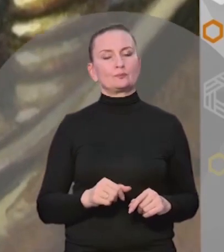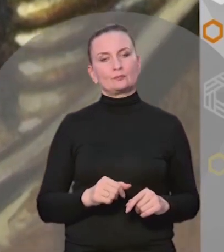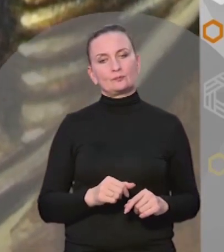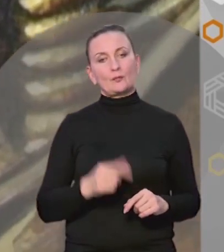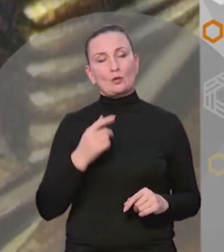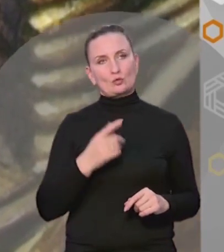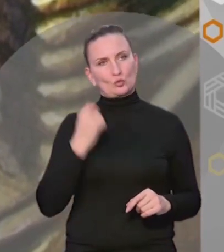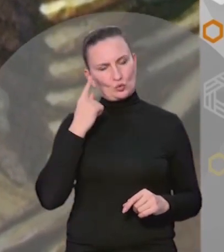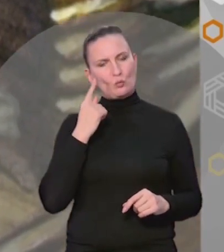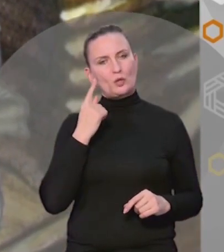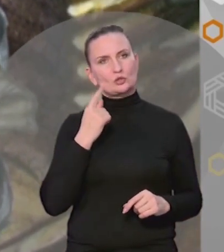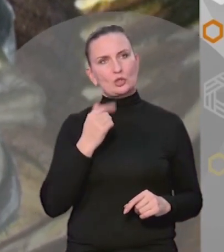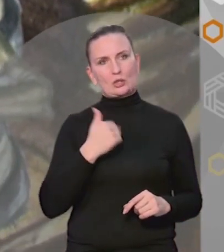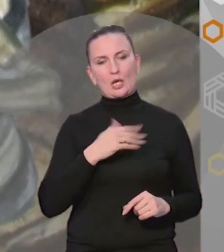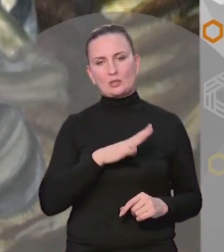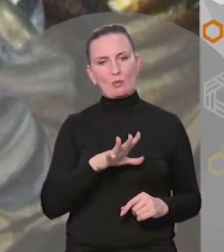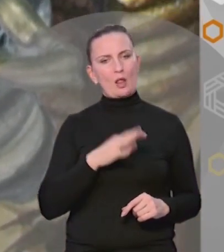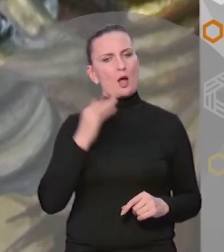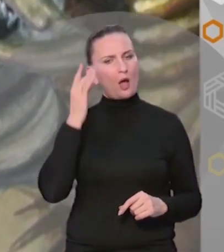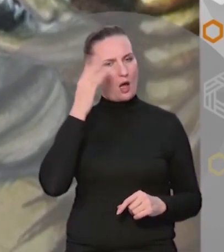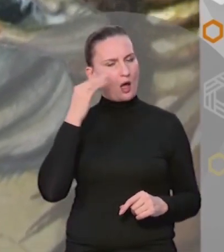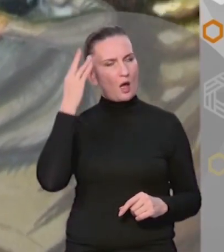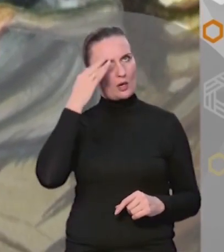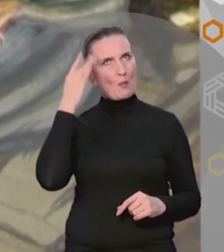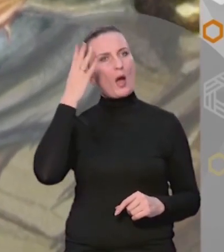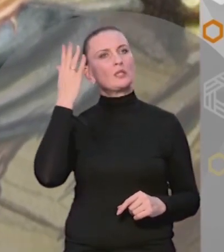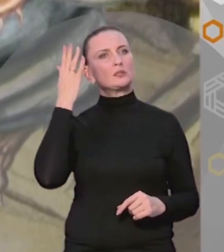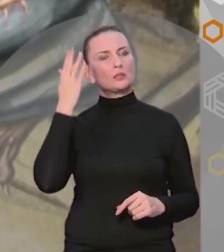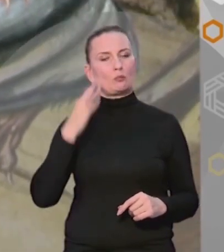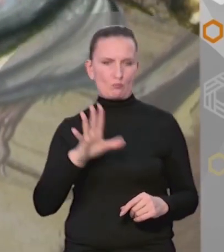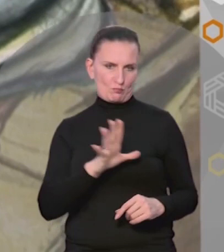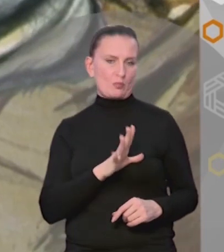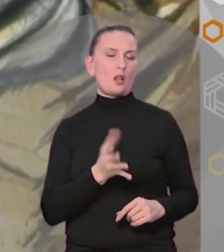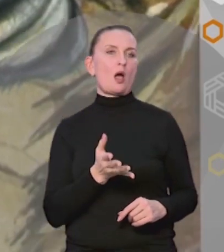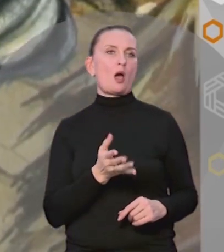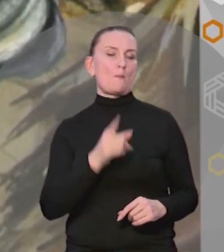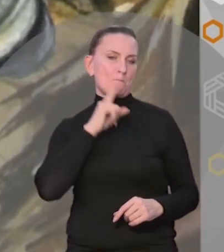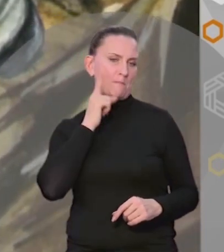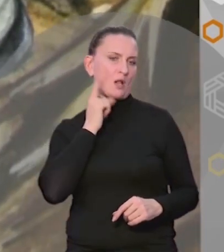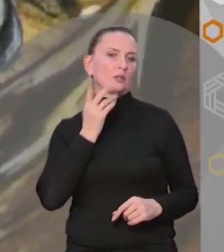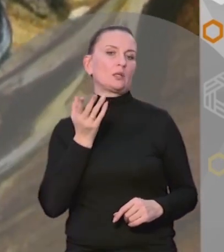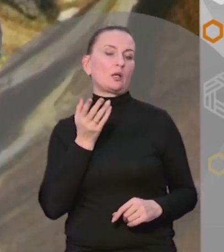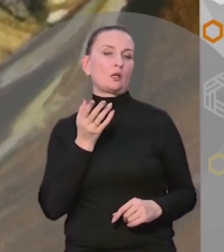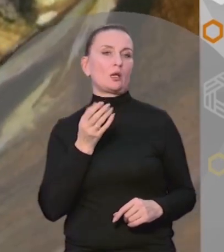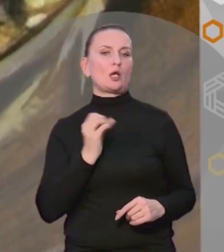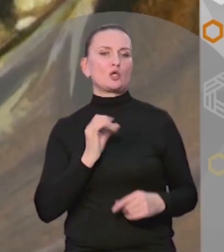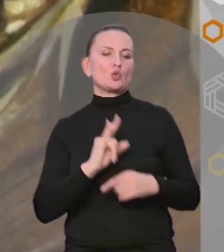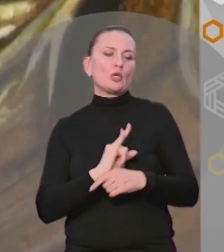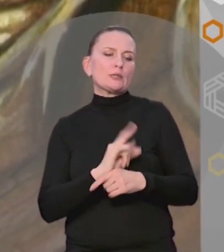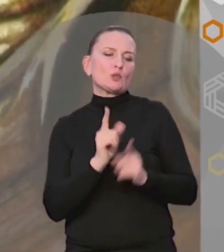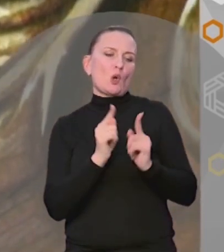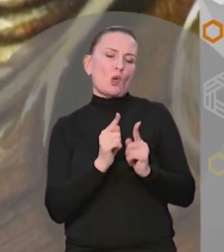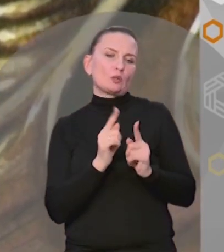Ах, думаешь, я не была романтиком? Была. По молодости, еще